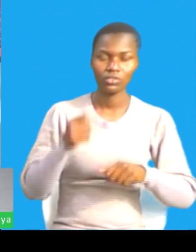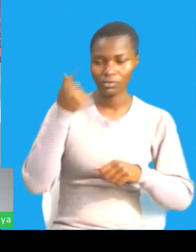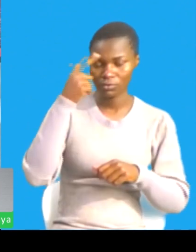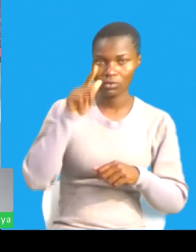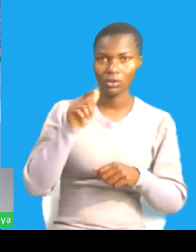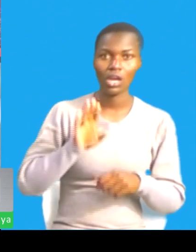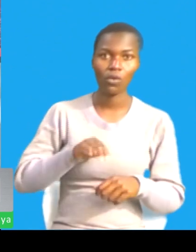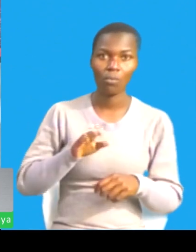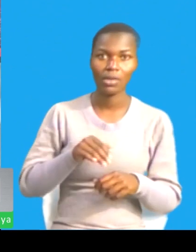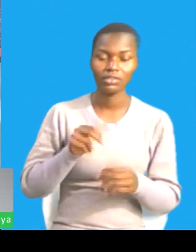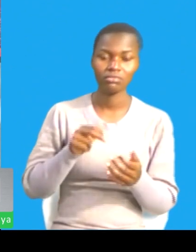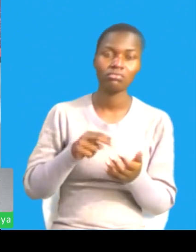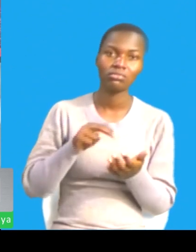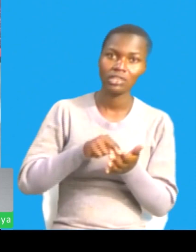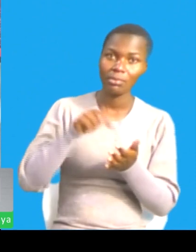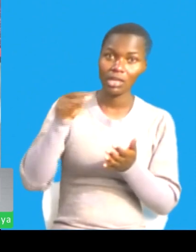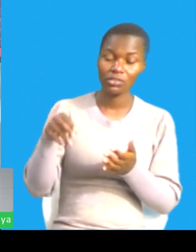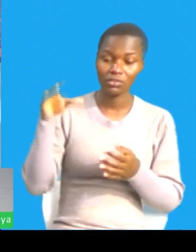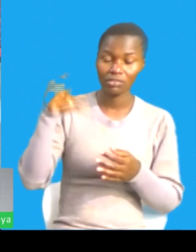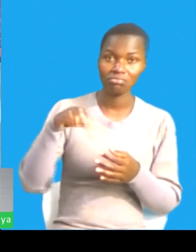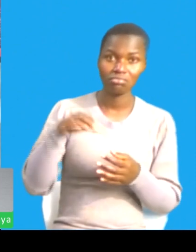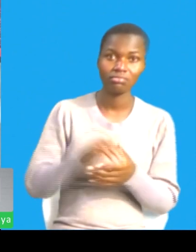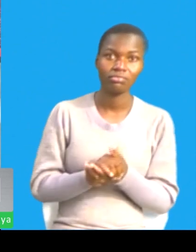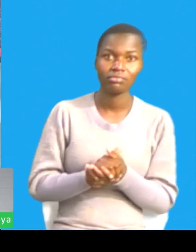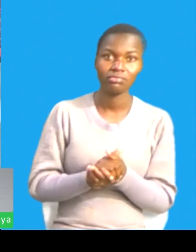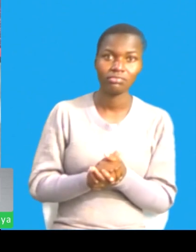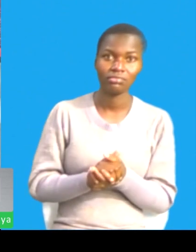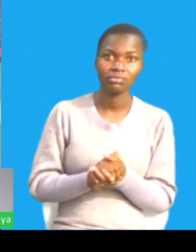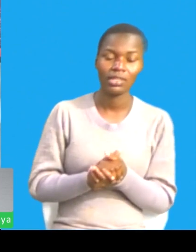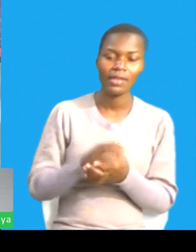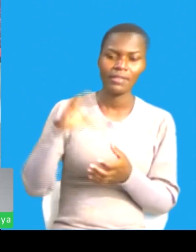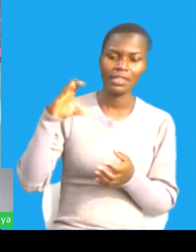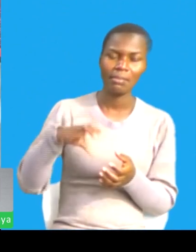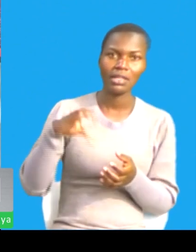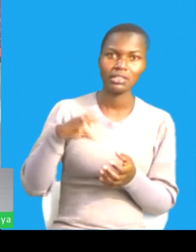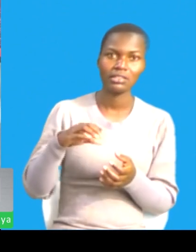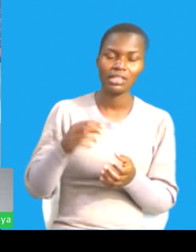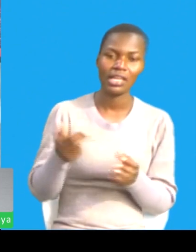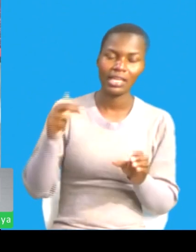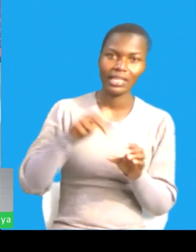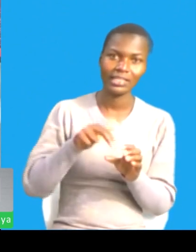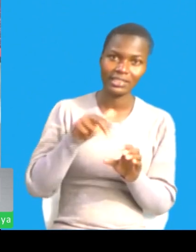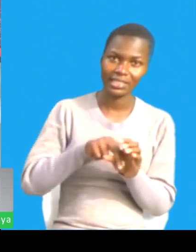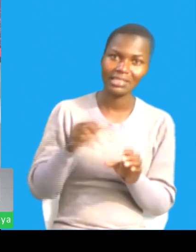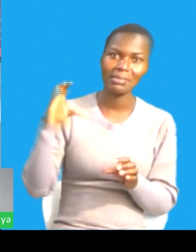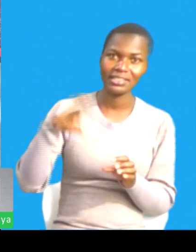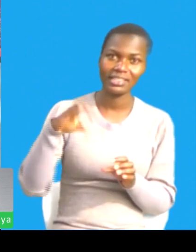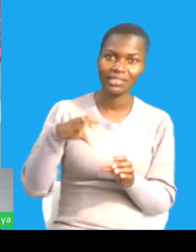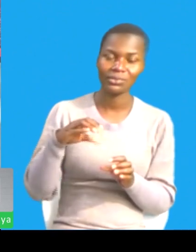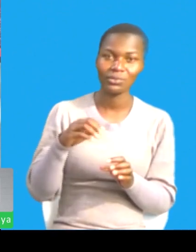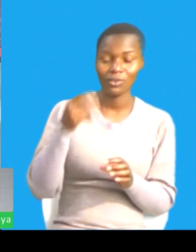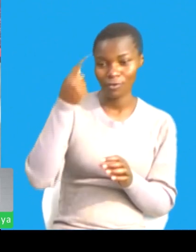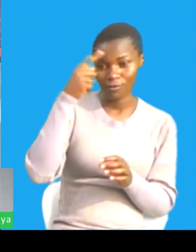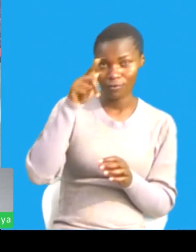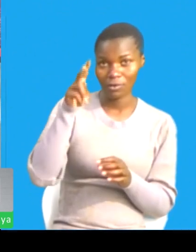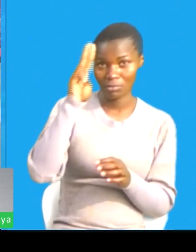hiyo nini might be some reaction, I don't know. Alipanda lori ya gari ya serikali, gari ya polisi, and she